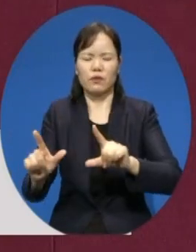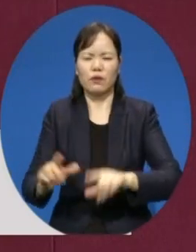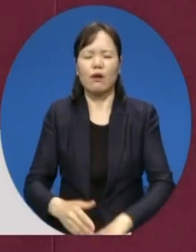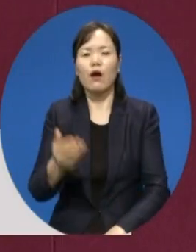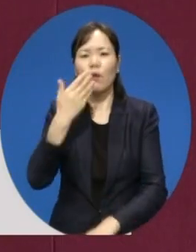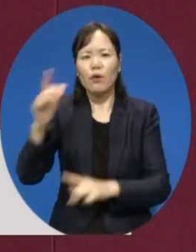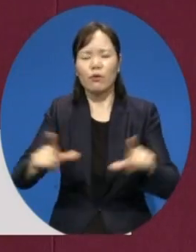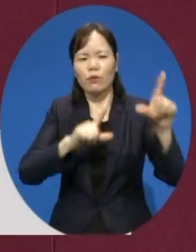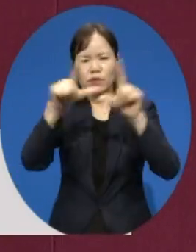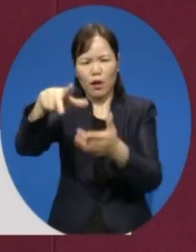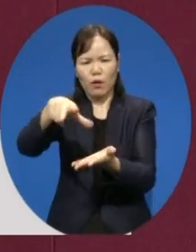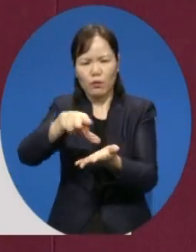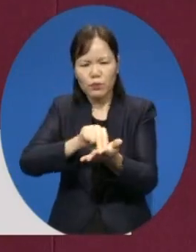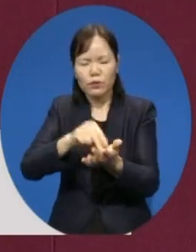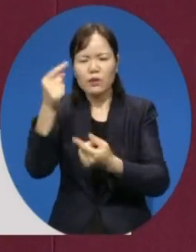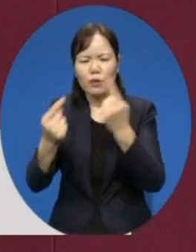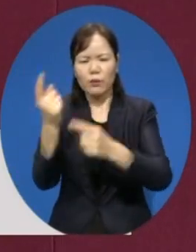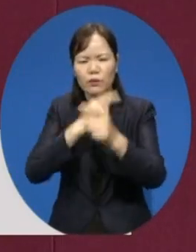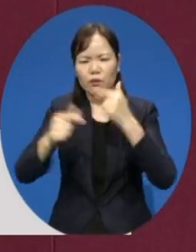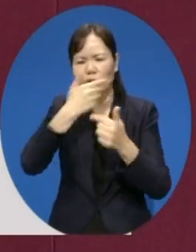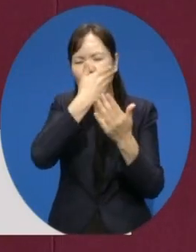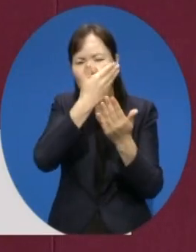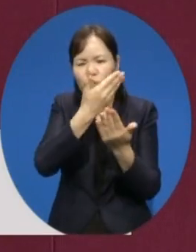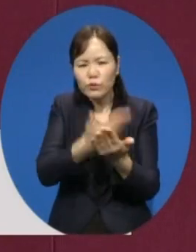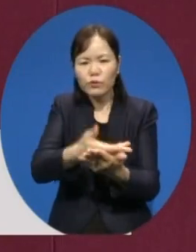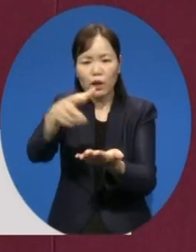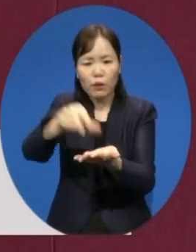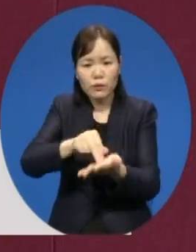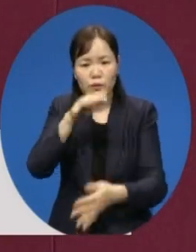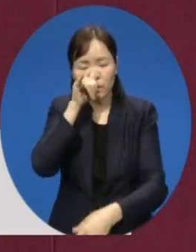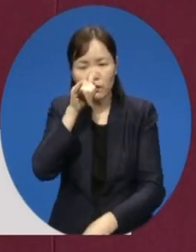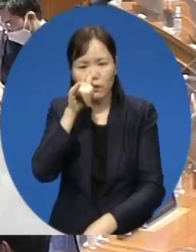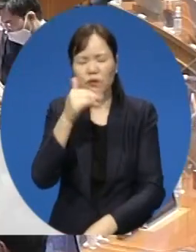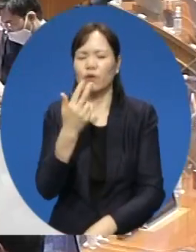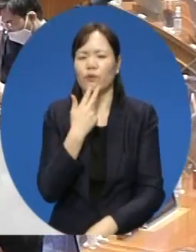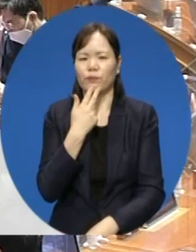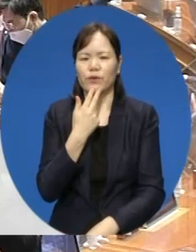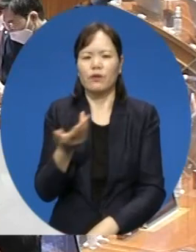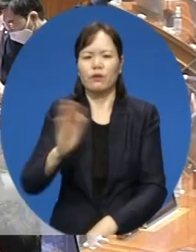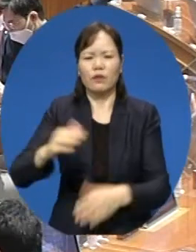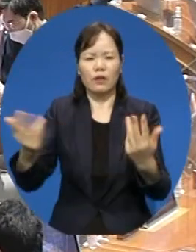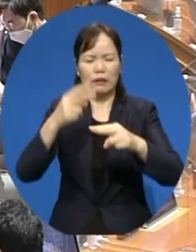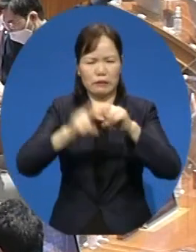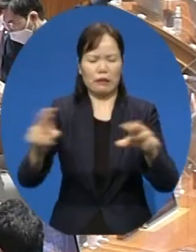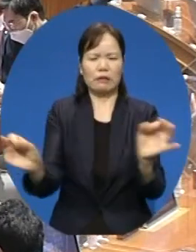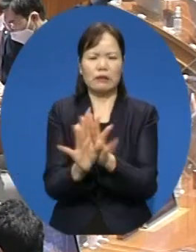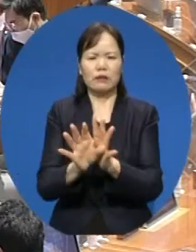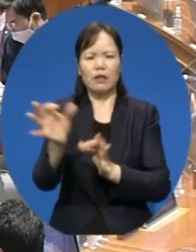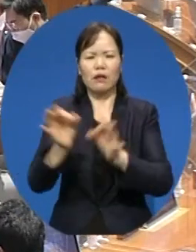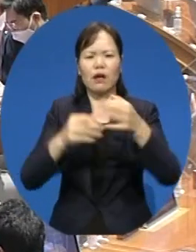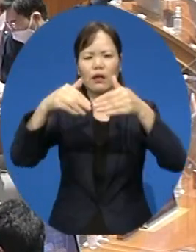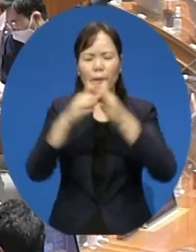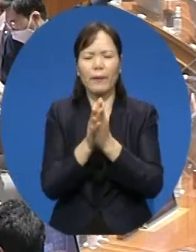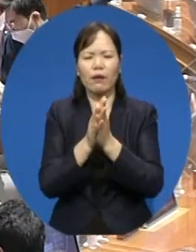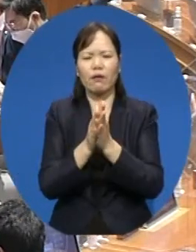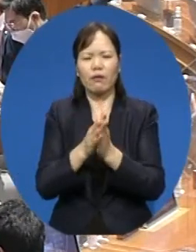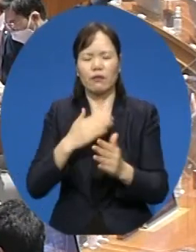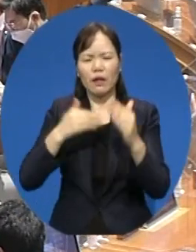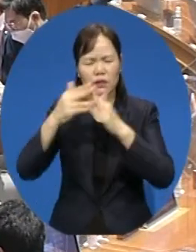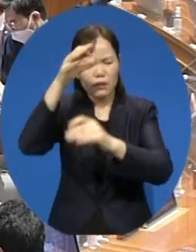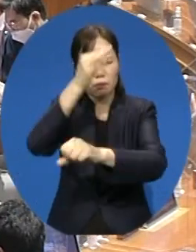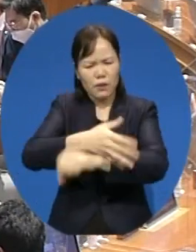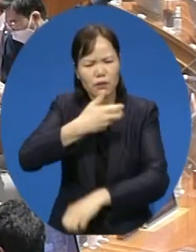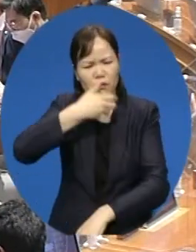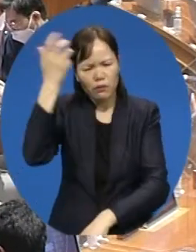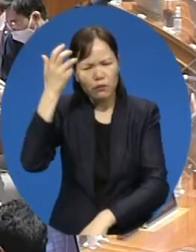먹고 사는 만큼 더 중요한 주름한 명제가 어디 있겠습니까? 그런데 일자리 사라졌습니다. 가게 폐업합니다. 내 집 마련의